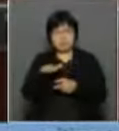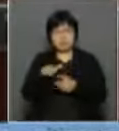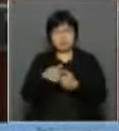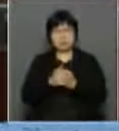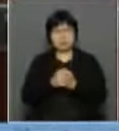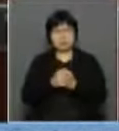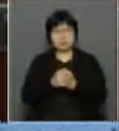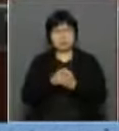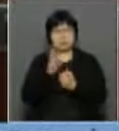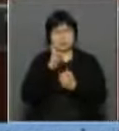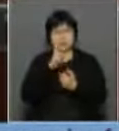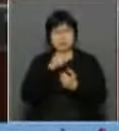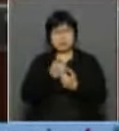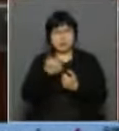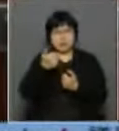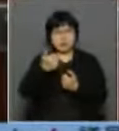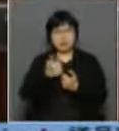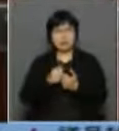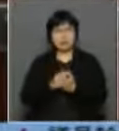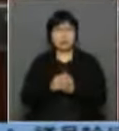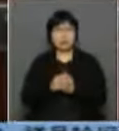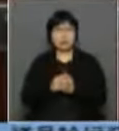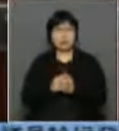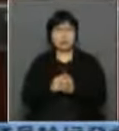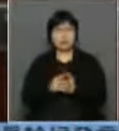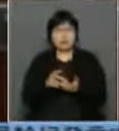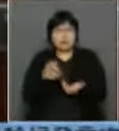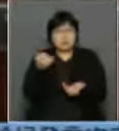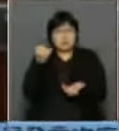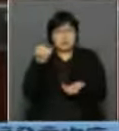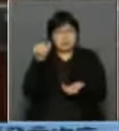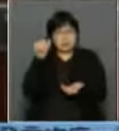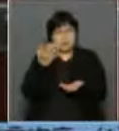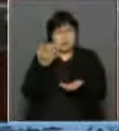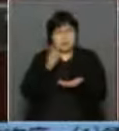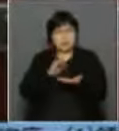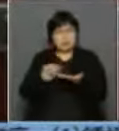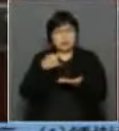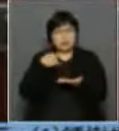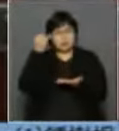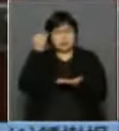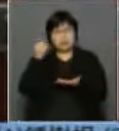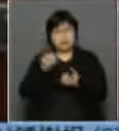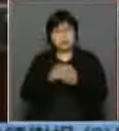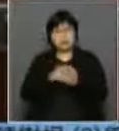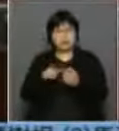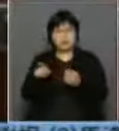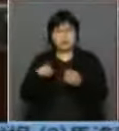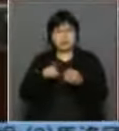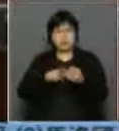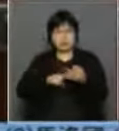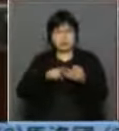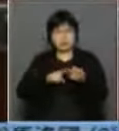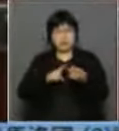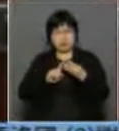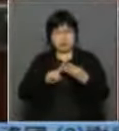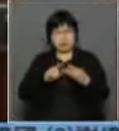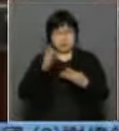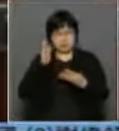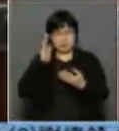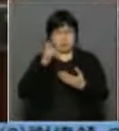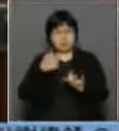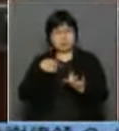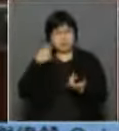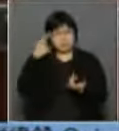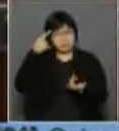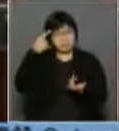得法呢？我唔清楚， 黃先生他的理念是